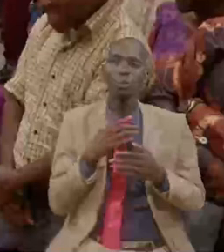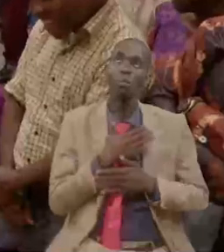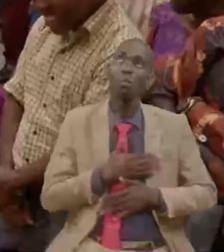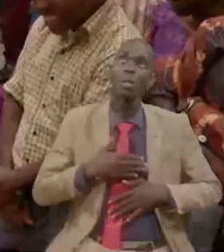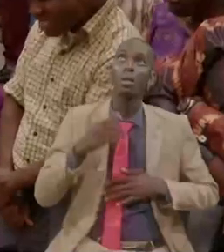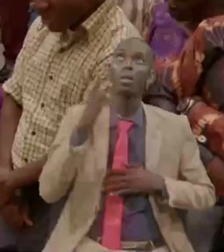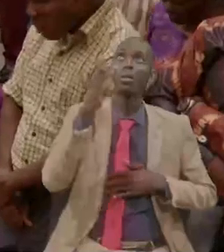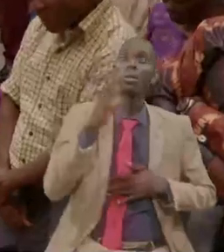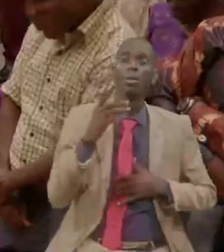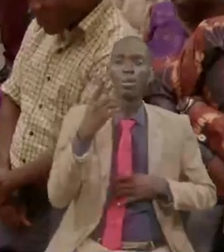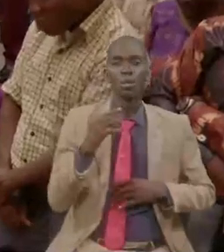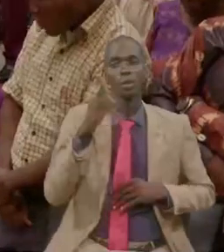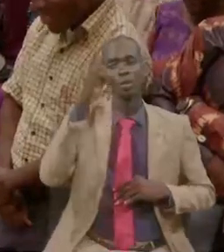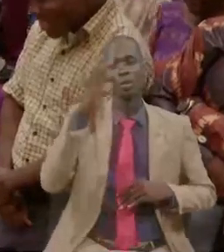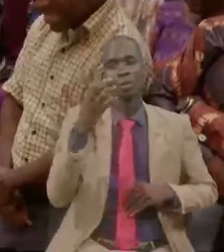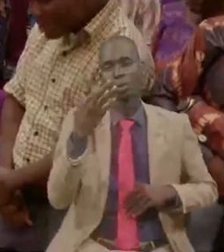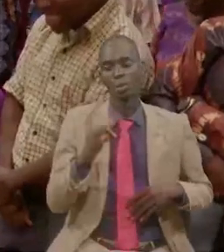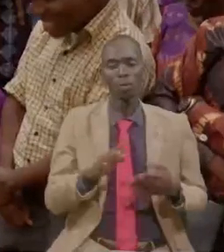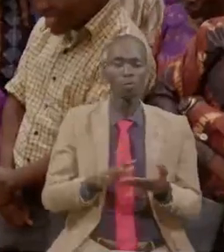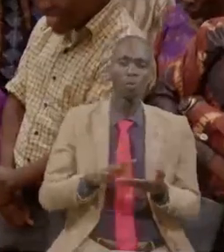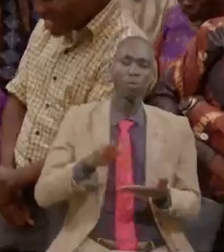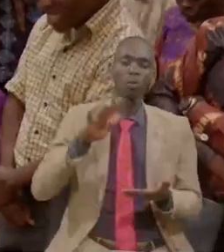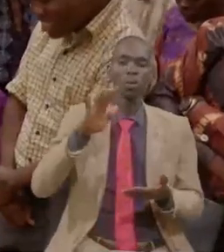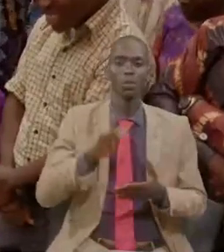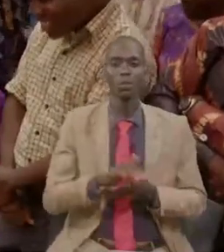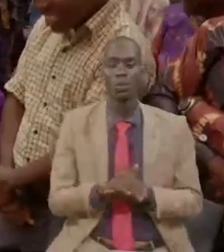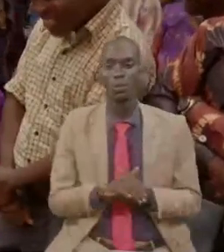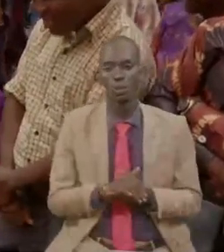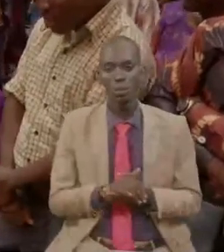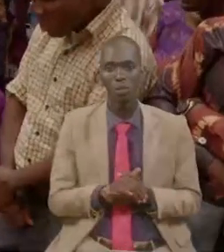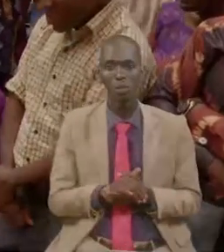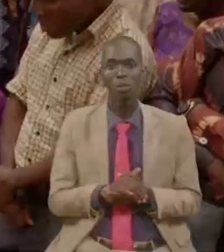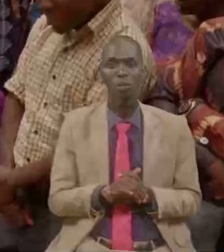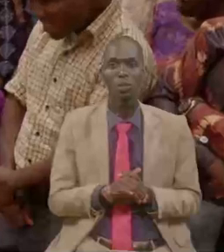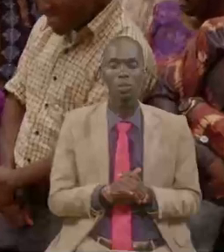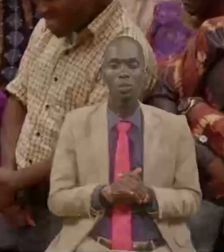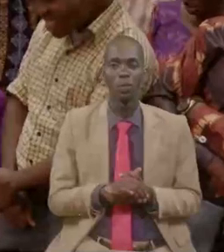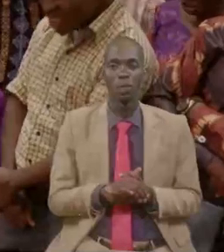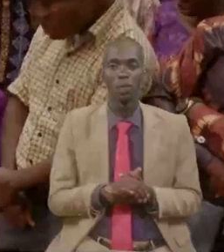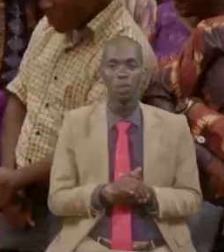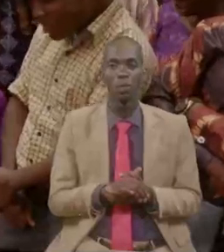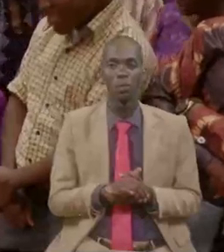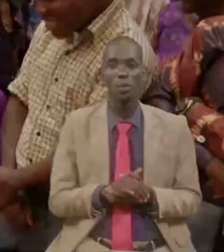l'homme, là, mais vous vivez pour plaire au Dieu de gloire.